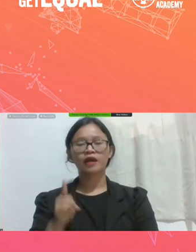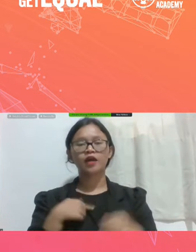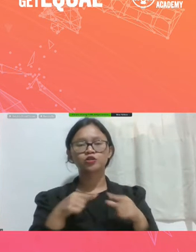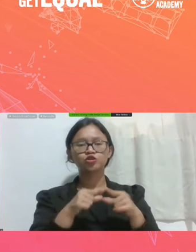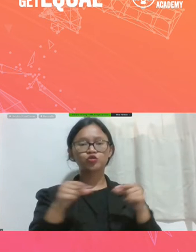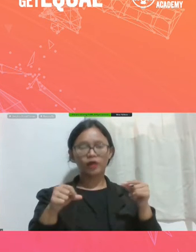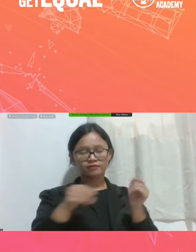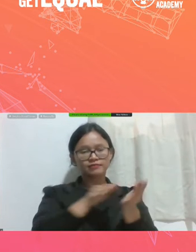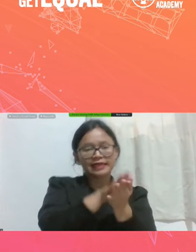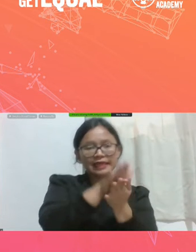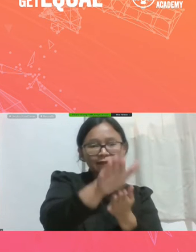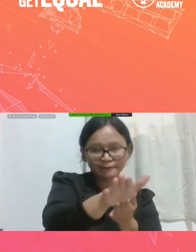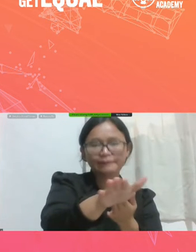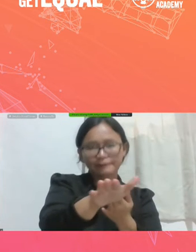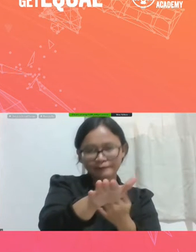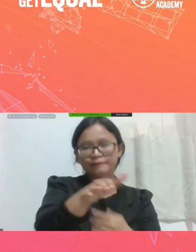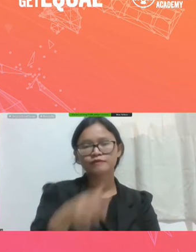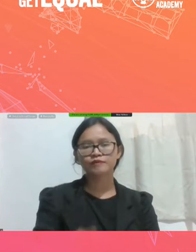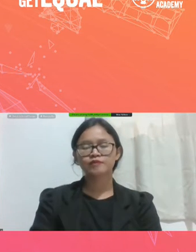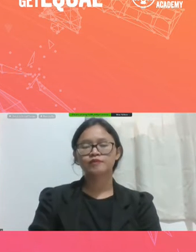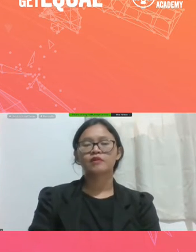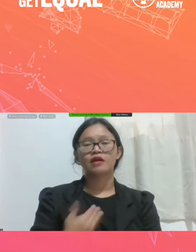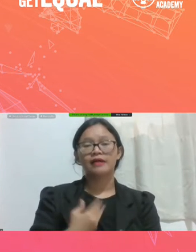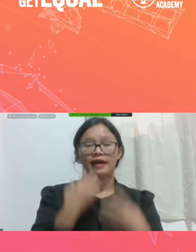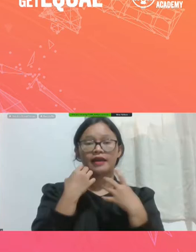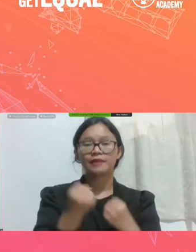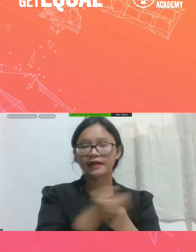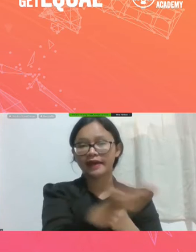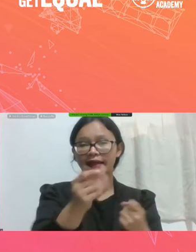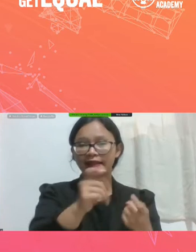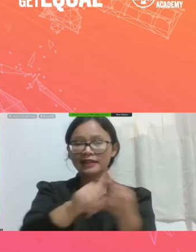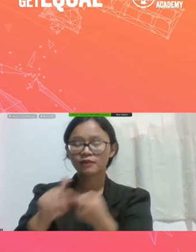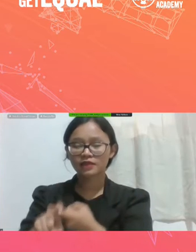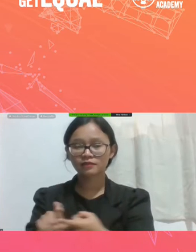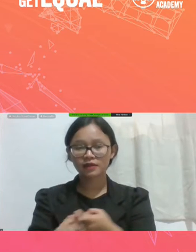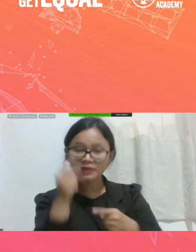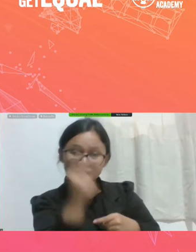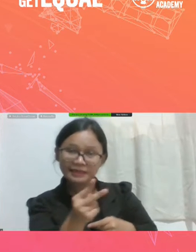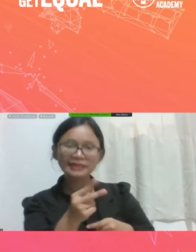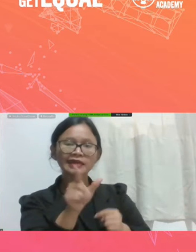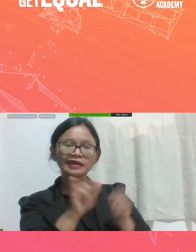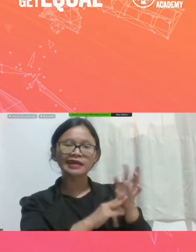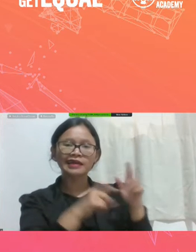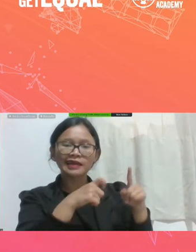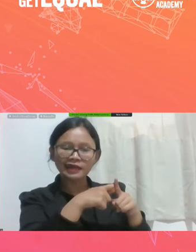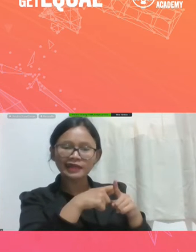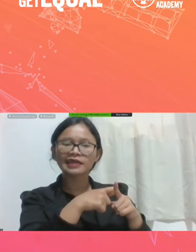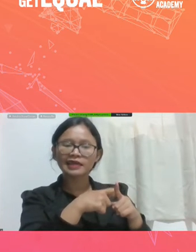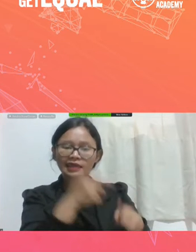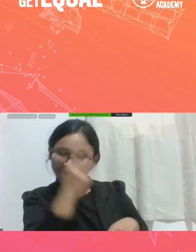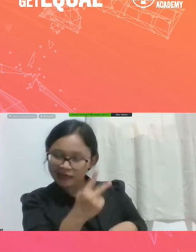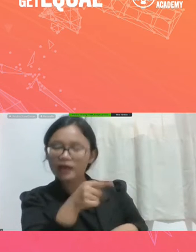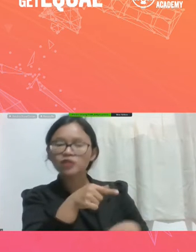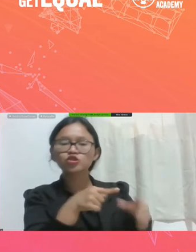saya mengundang next teman-teman semuanya di sini untuk masuk ke link di bawah itu, bit.ly kerasan daring. Ini adalah